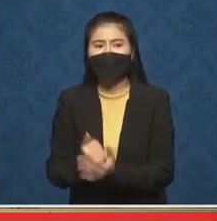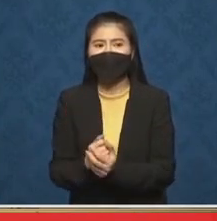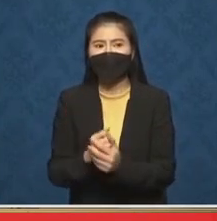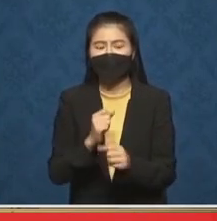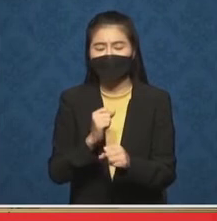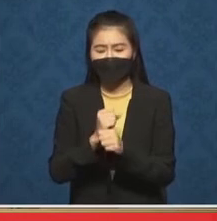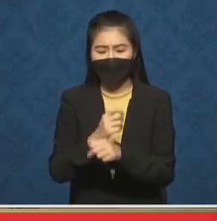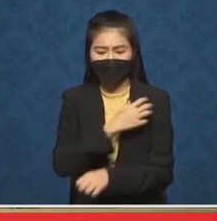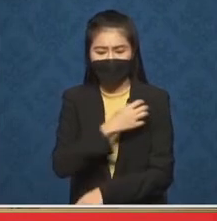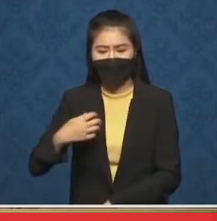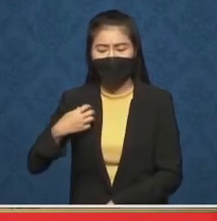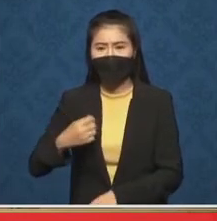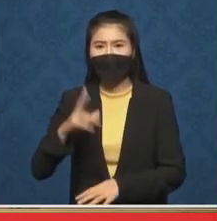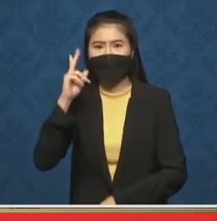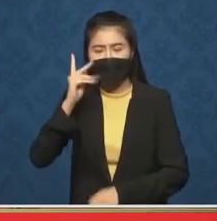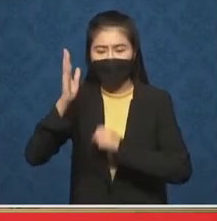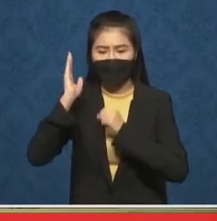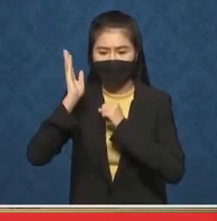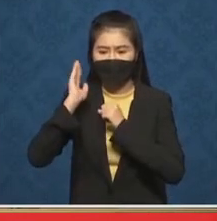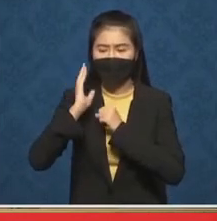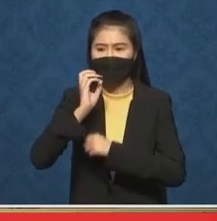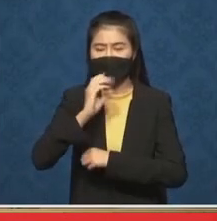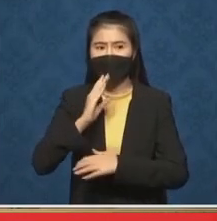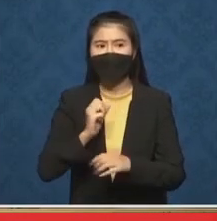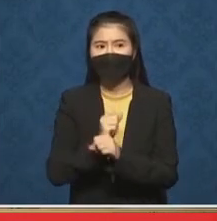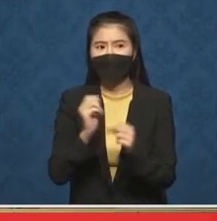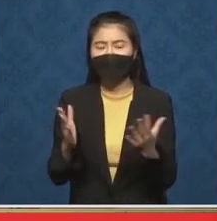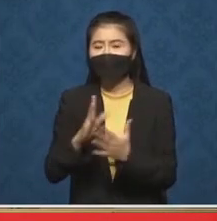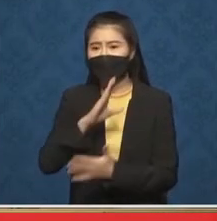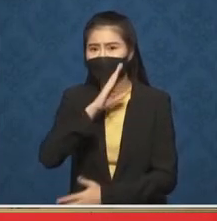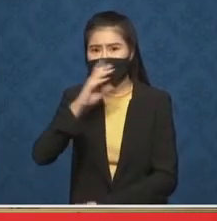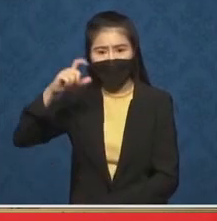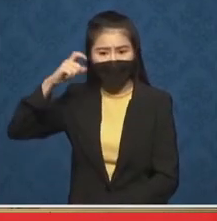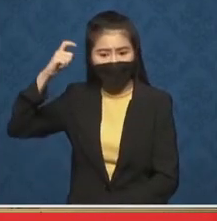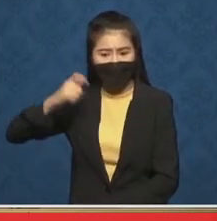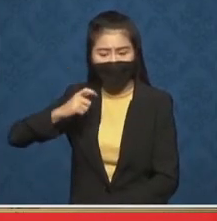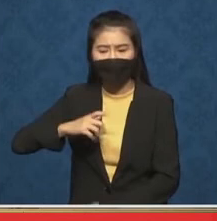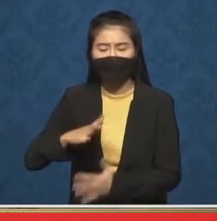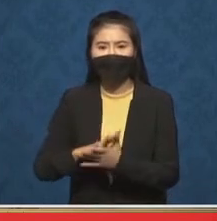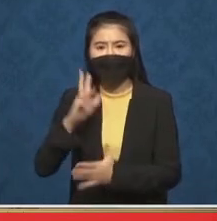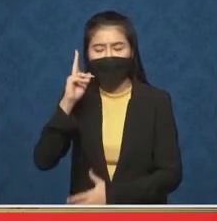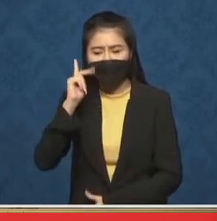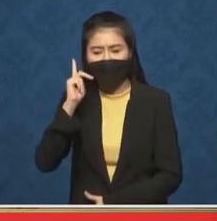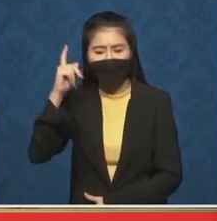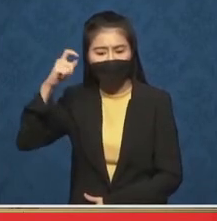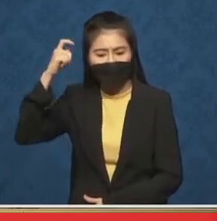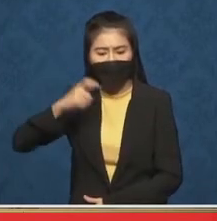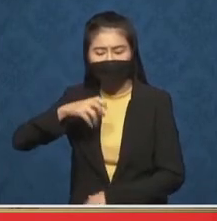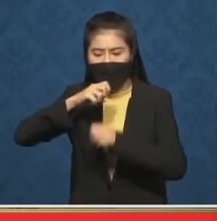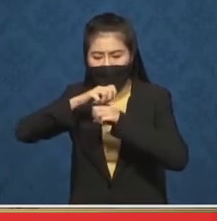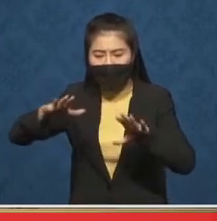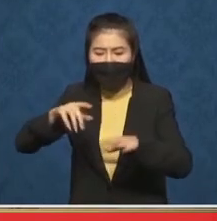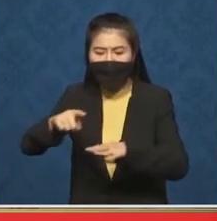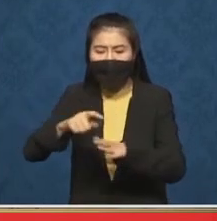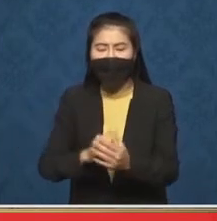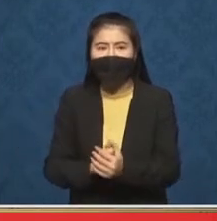ิญทางนวมาบอกกได้ทานแถลงข่าวก็ได้หอถาทางการประมาศหรือสือประมาศเป็คนปลอยเรื่องนี้เองท่านก็